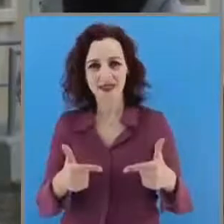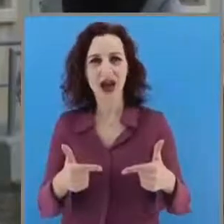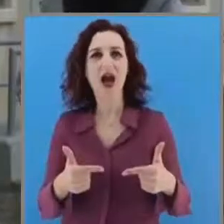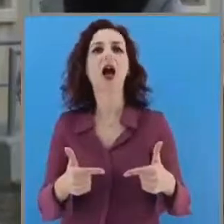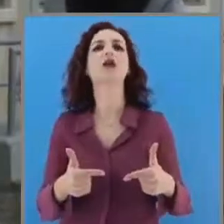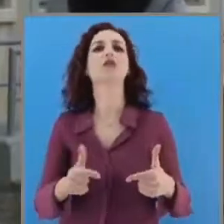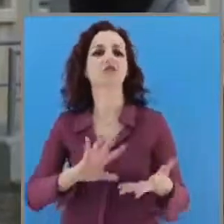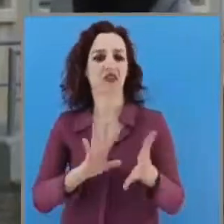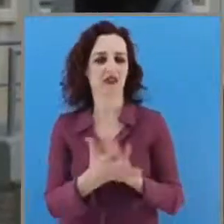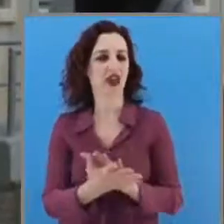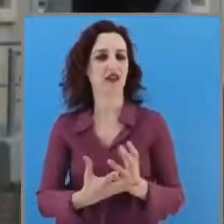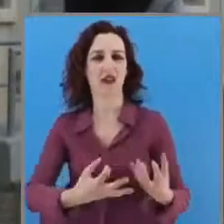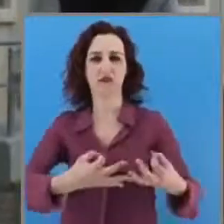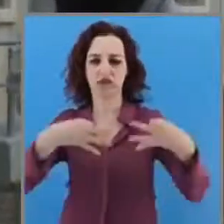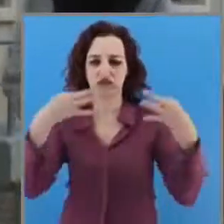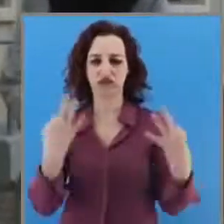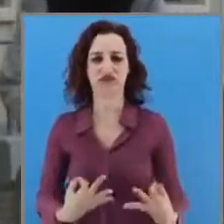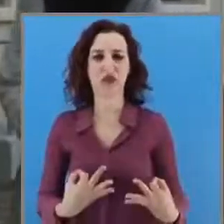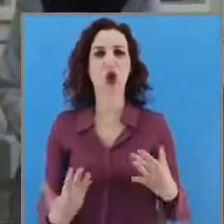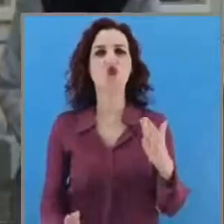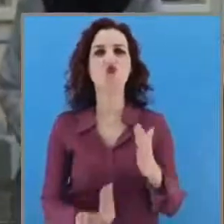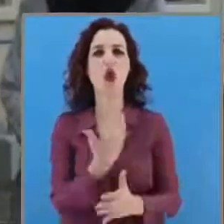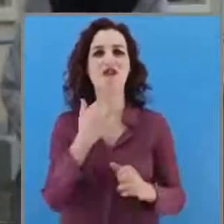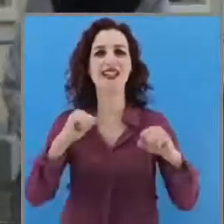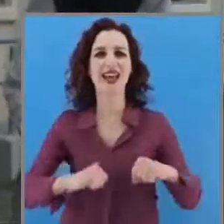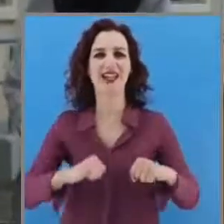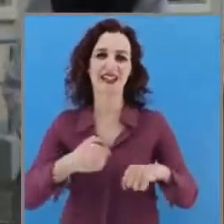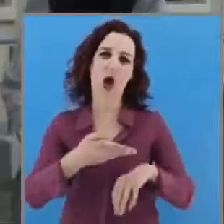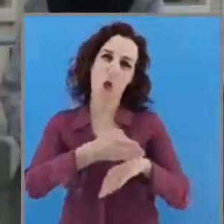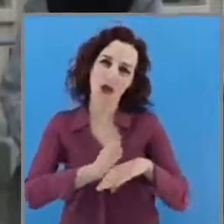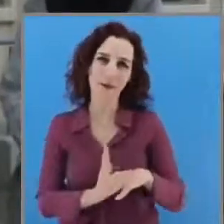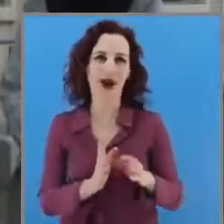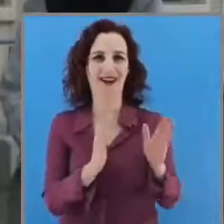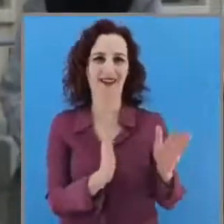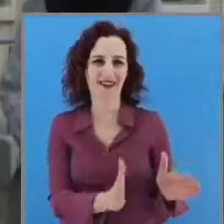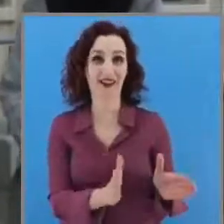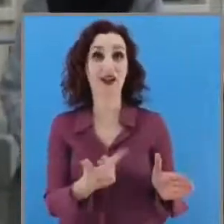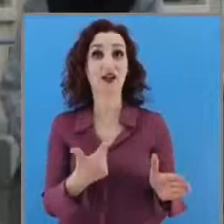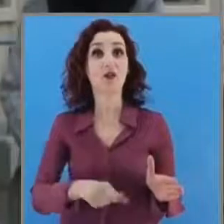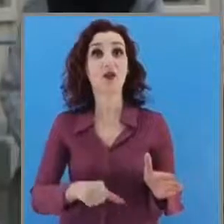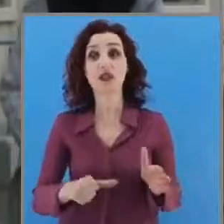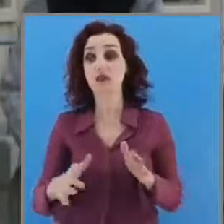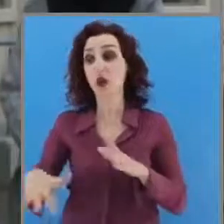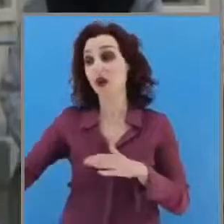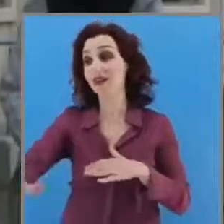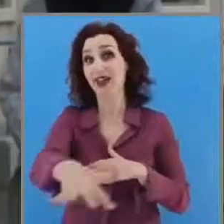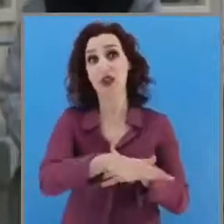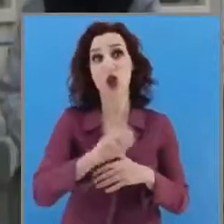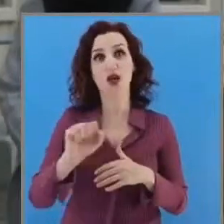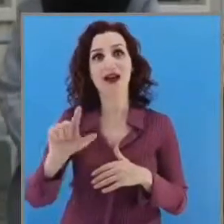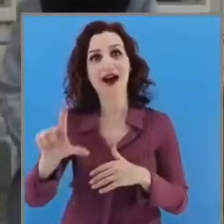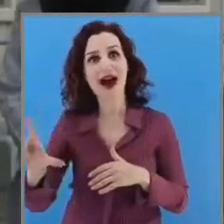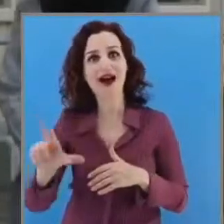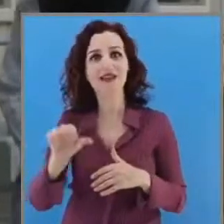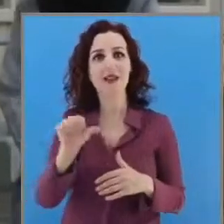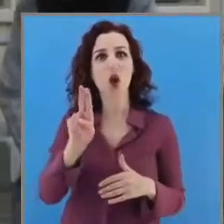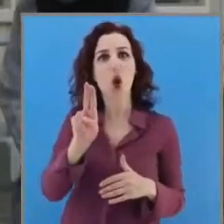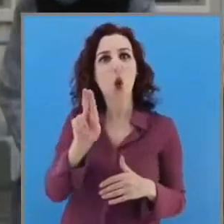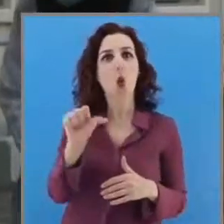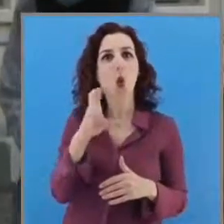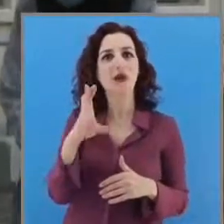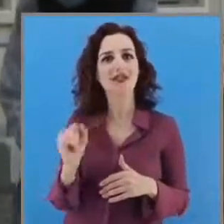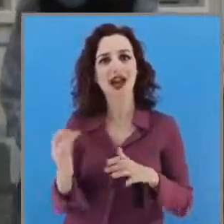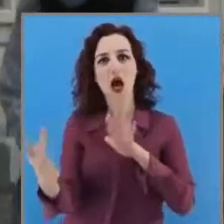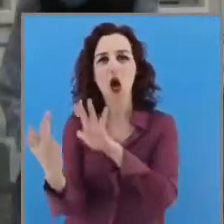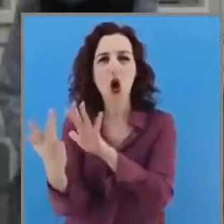perché da questa sala operativa si è direttamente in contatto con i territori, con le AS, con le USCAR, e cioè con quelle